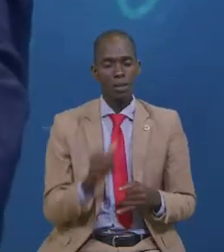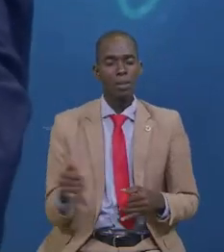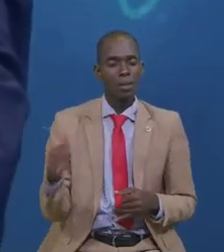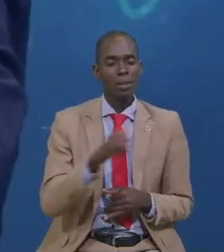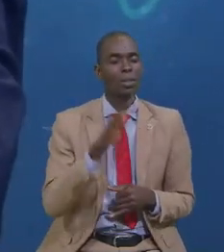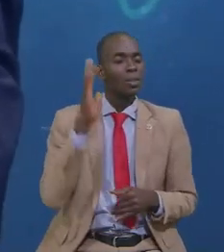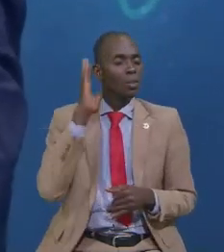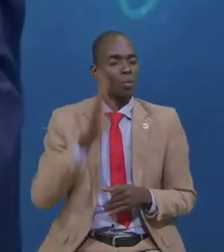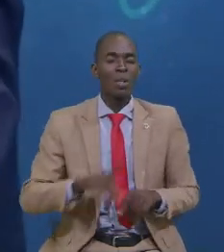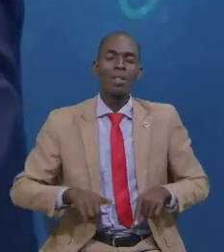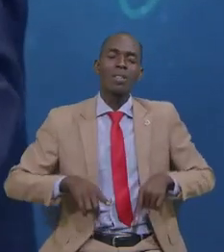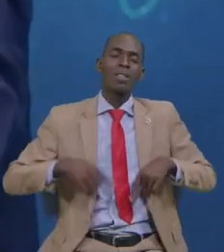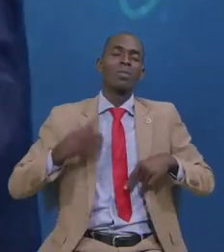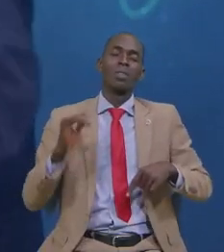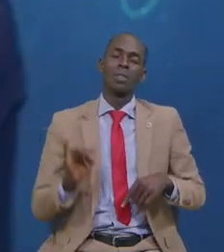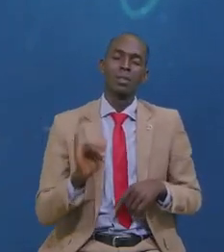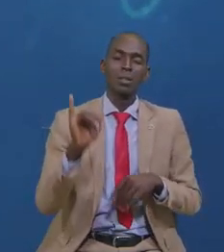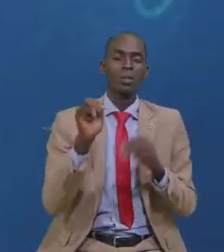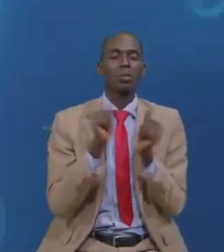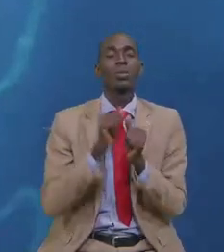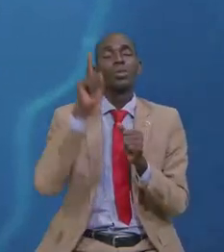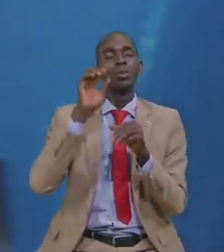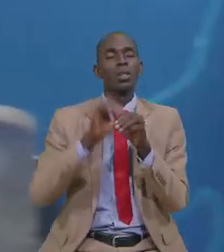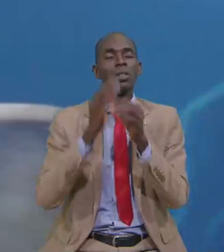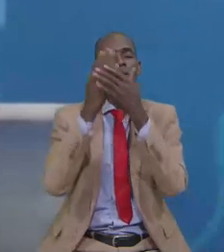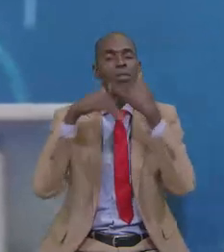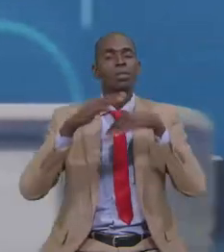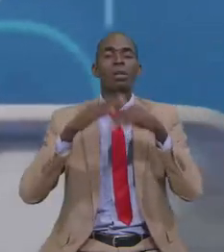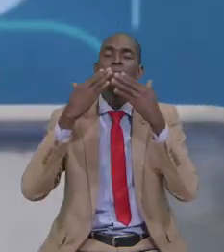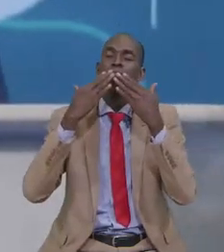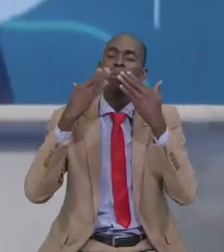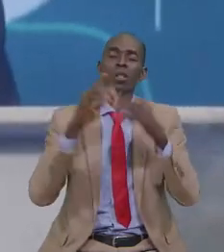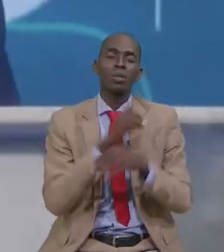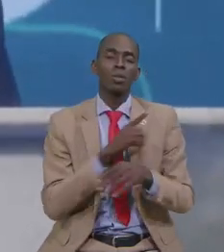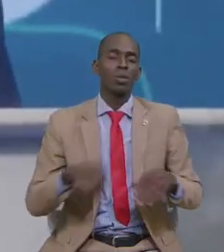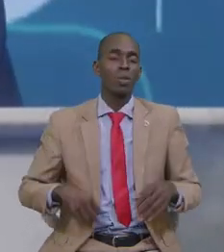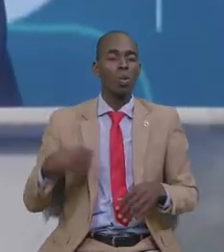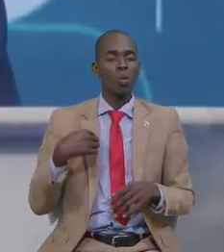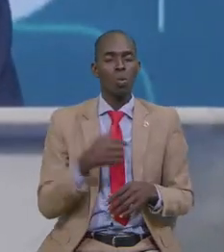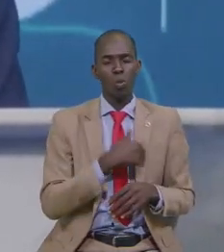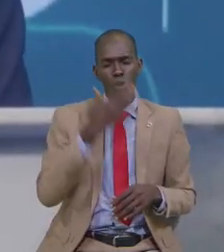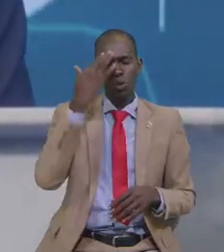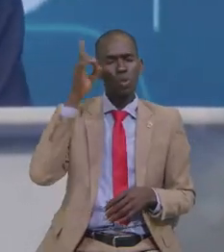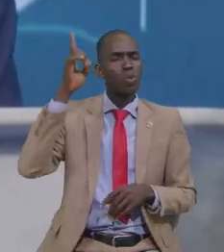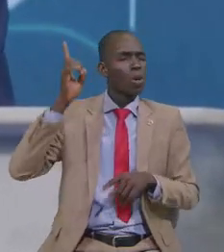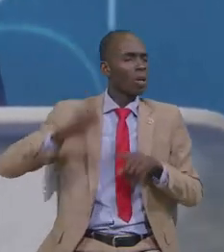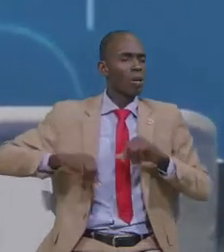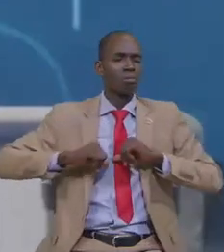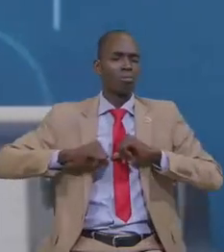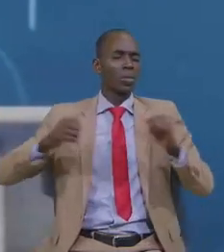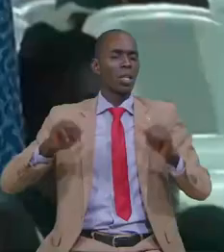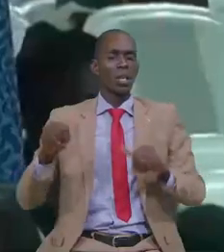jour, ils passent l'éternité avec toi au ciel. Merci Seigneur, parce que nous savons que tu ne